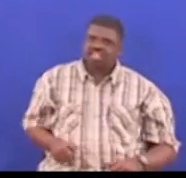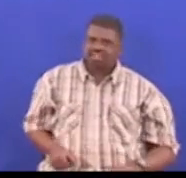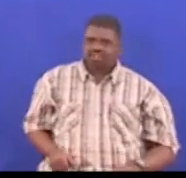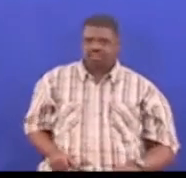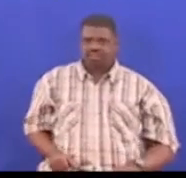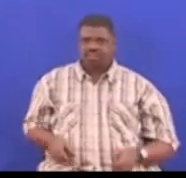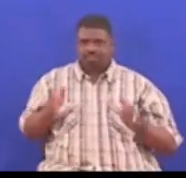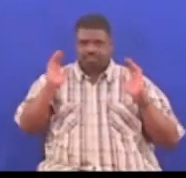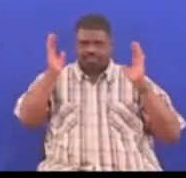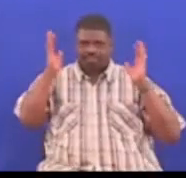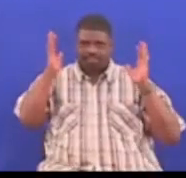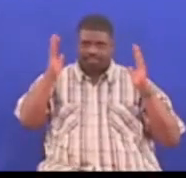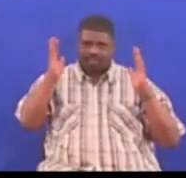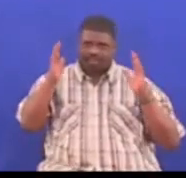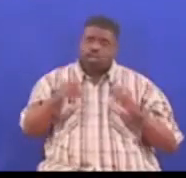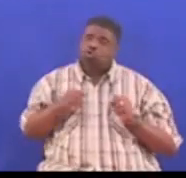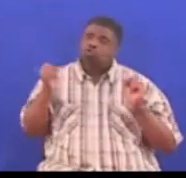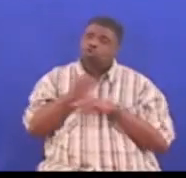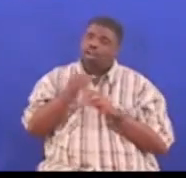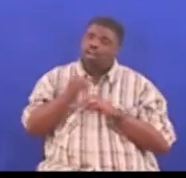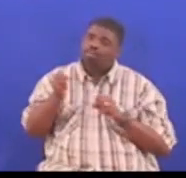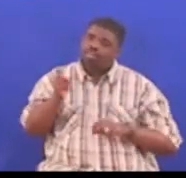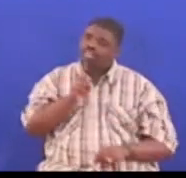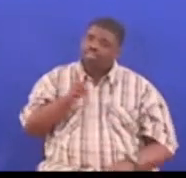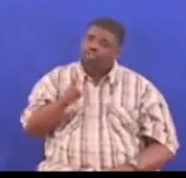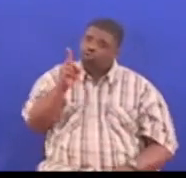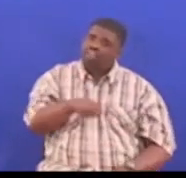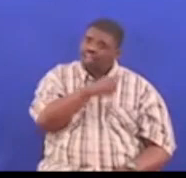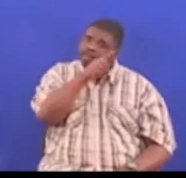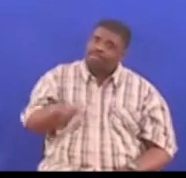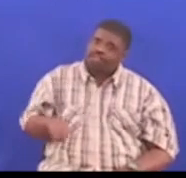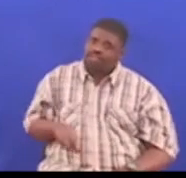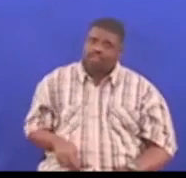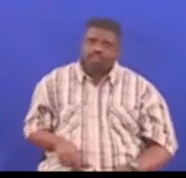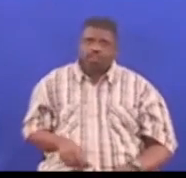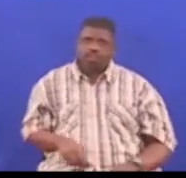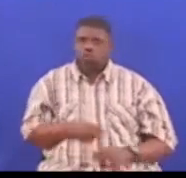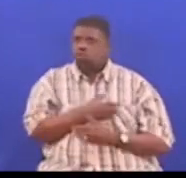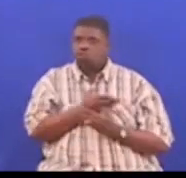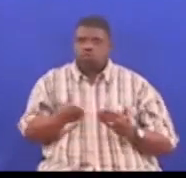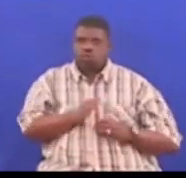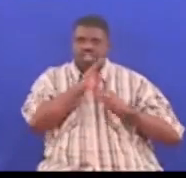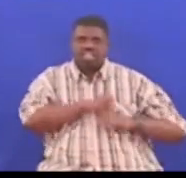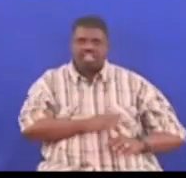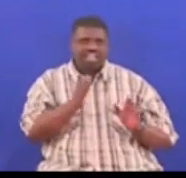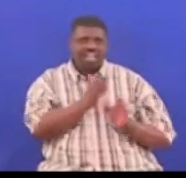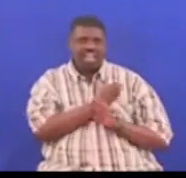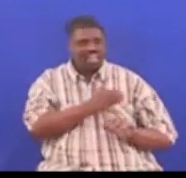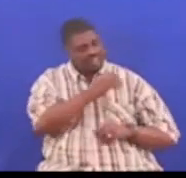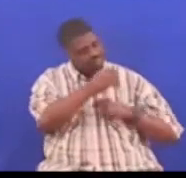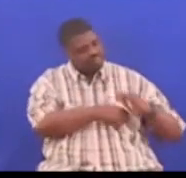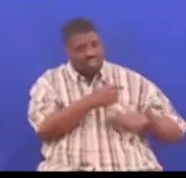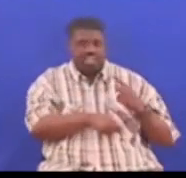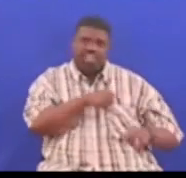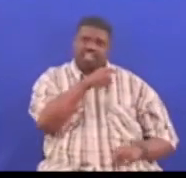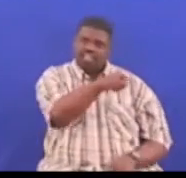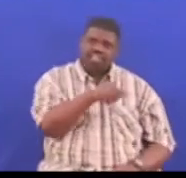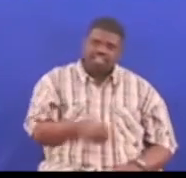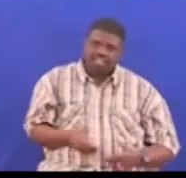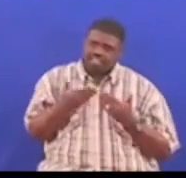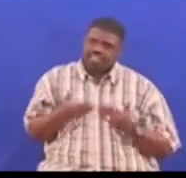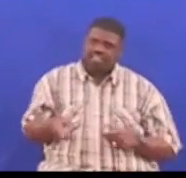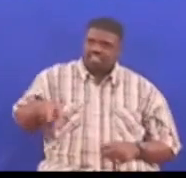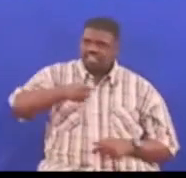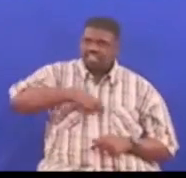haisaidi na kulalamika Sio dhambi ni kutoridhika na Hali inavyokwenda Sasa Sisi